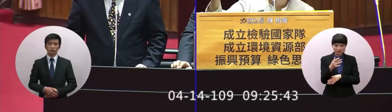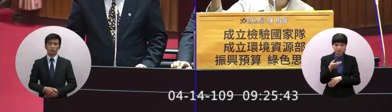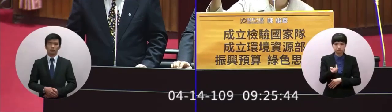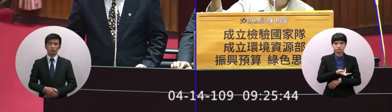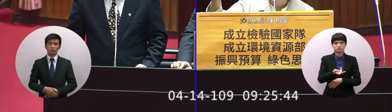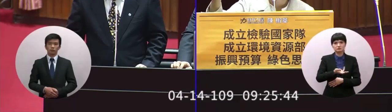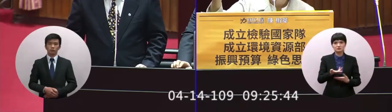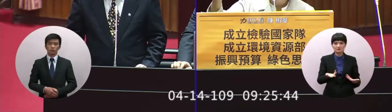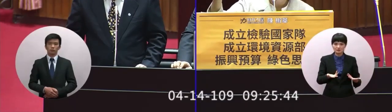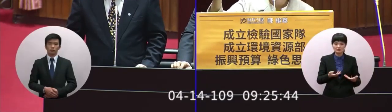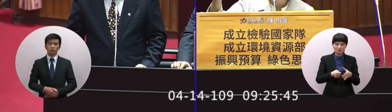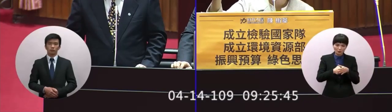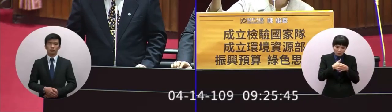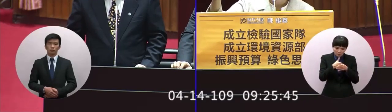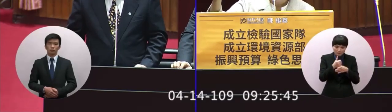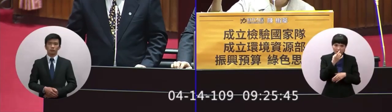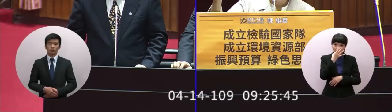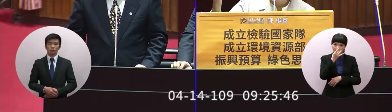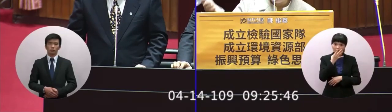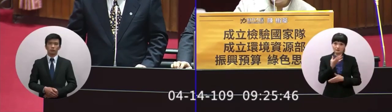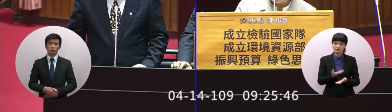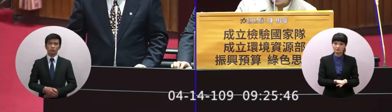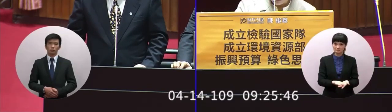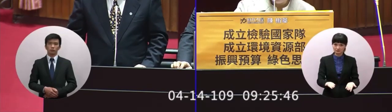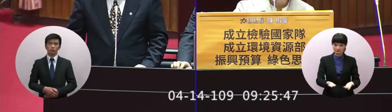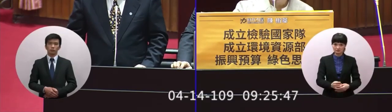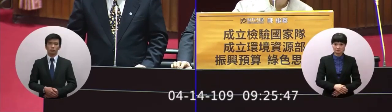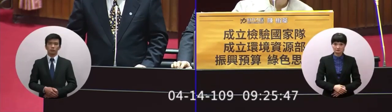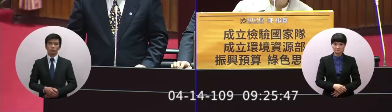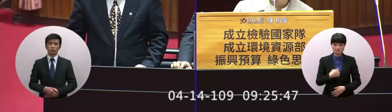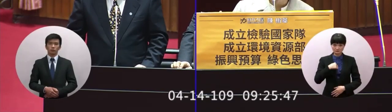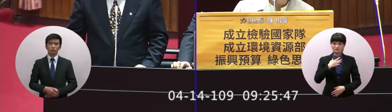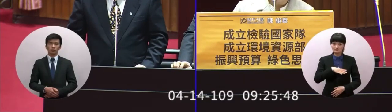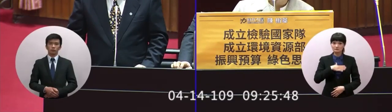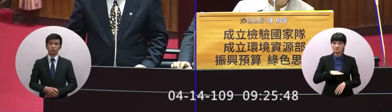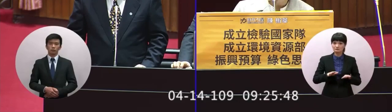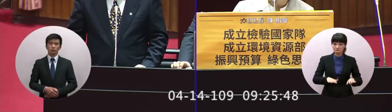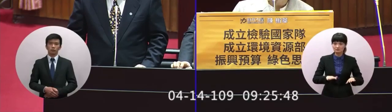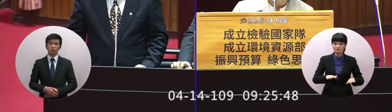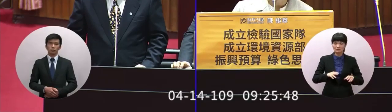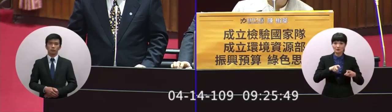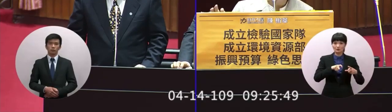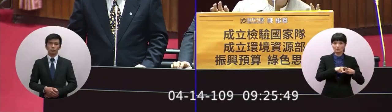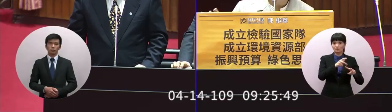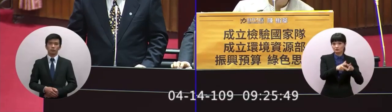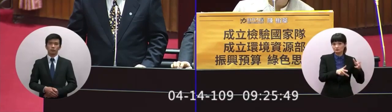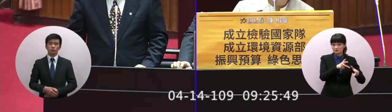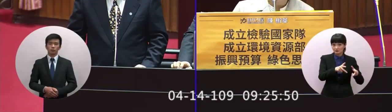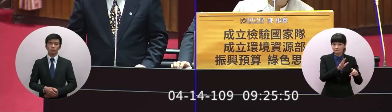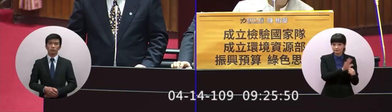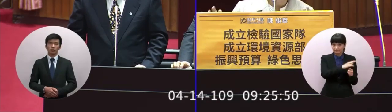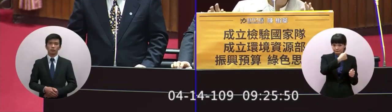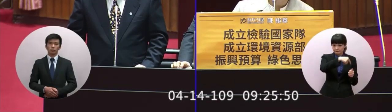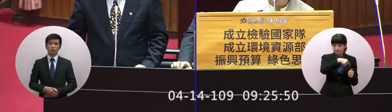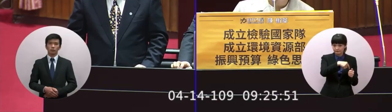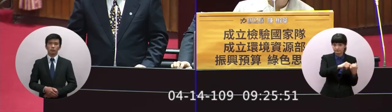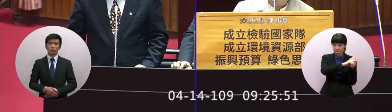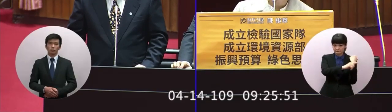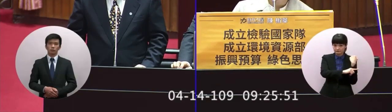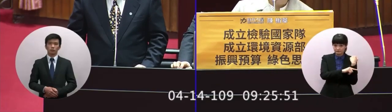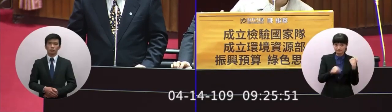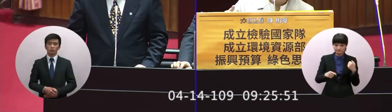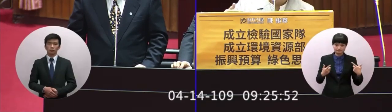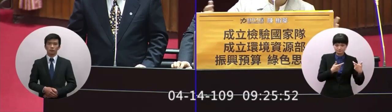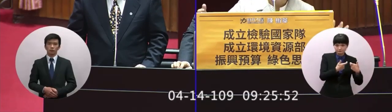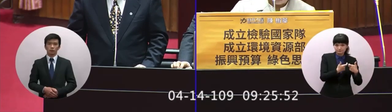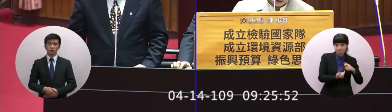根本种不出来。那现在我们知道在配合那个工厂辅导法，其实是一个契机让我们赶快做